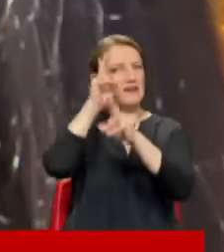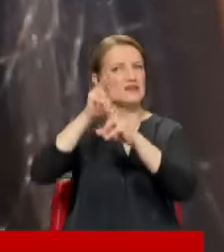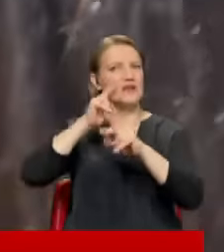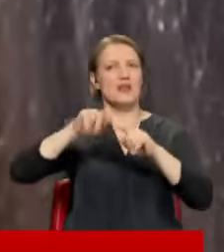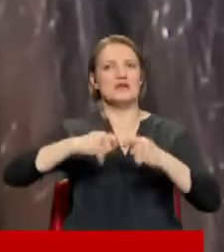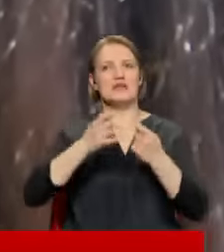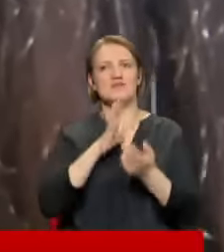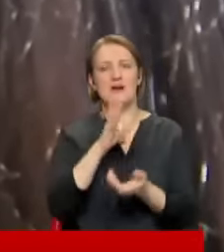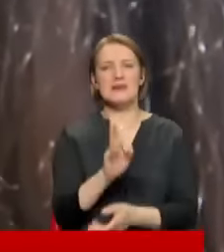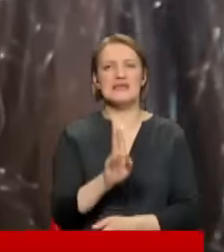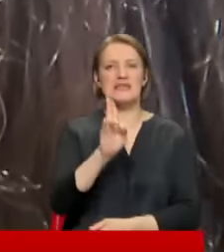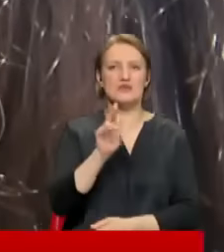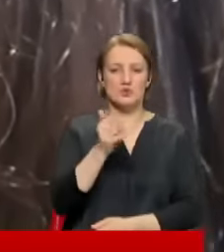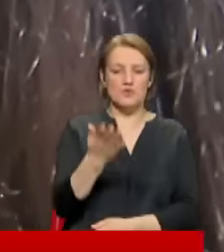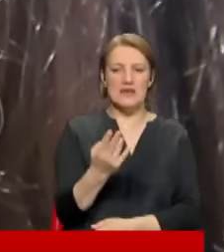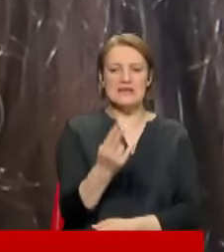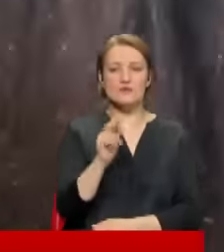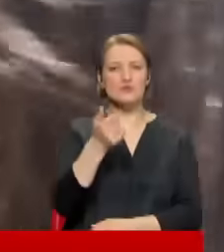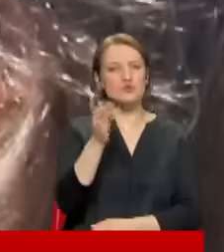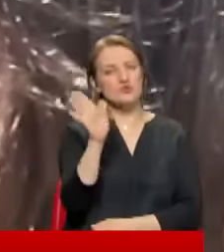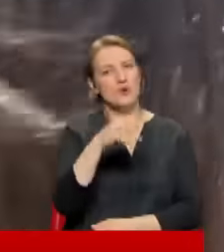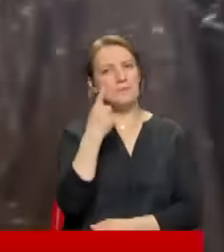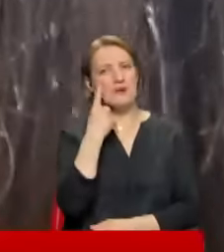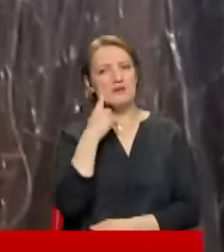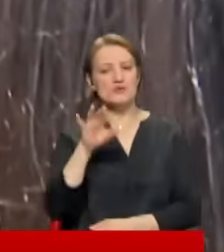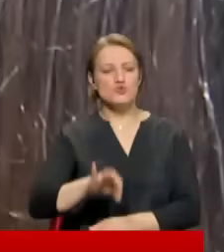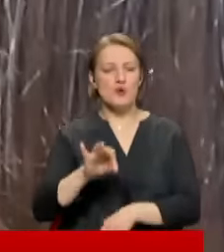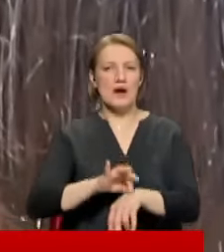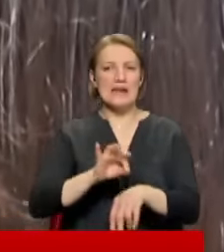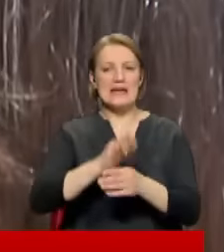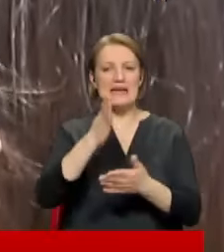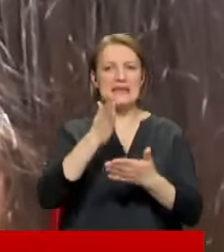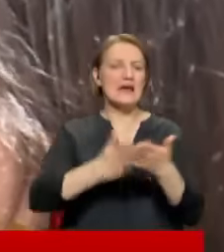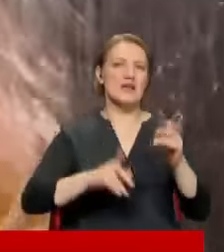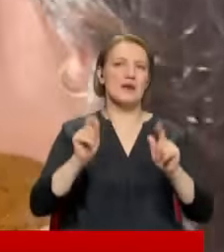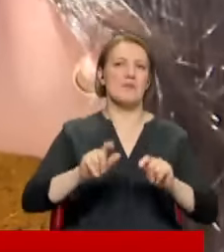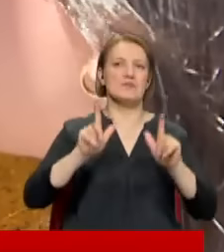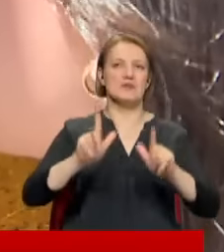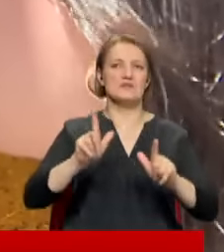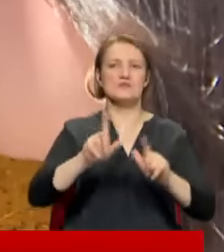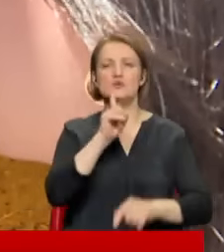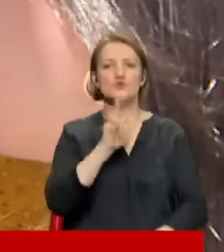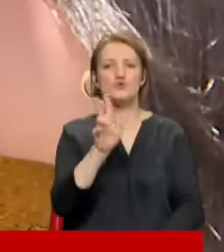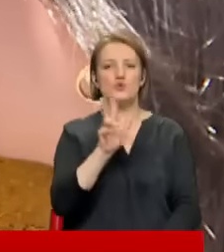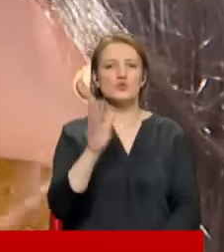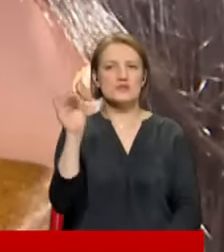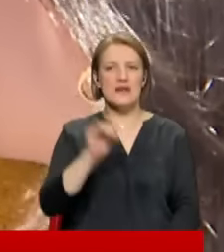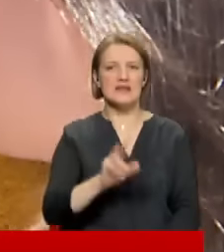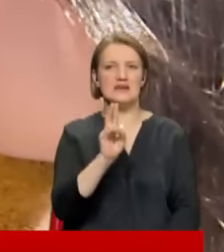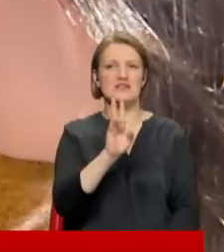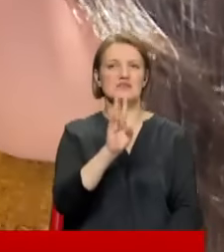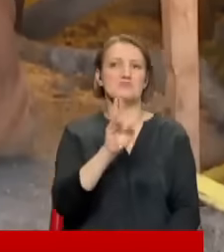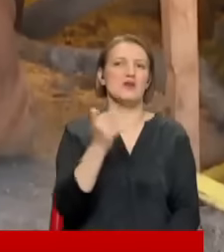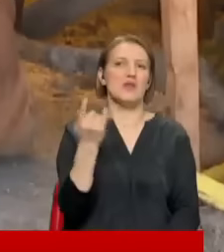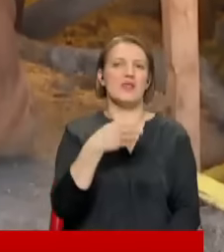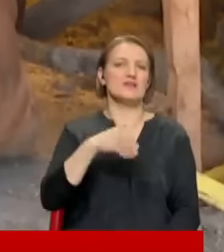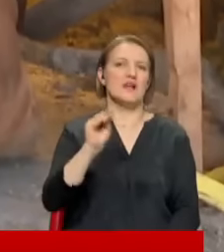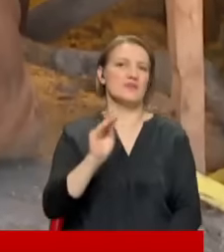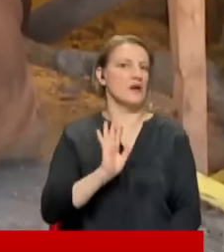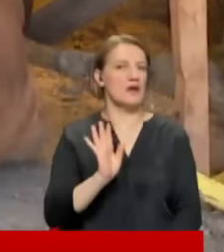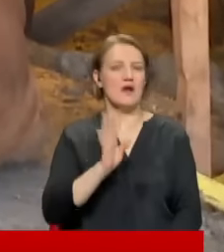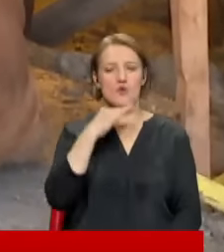kırıklığı var. 7 günümüz var, 7 gün sonra bakacağız. Şu anda yani yarı yapmamız lazımdı. 130 da geldik, 25 tane falan sattık.